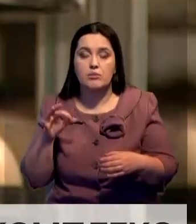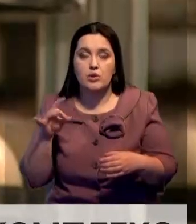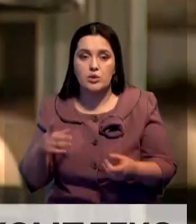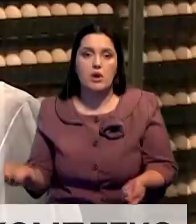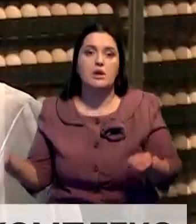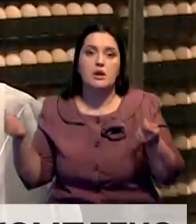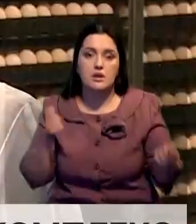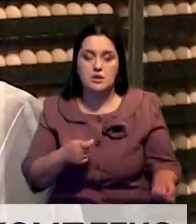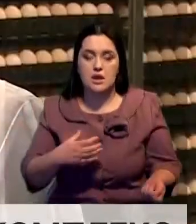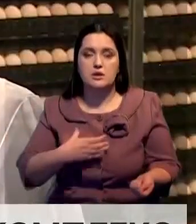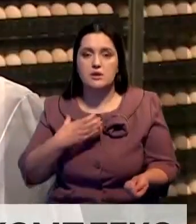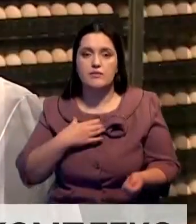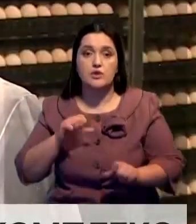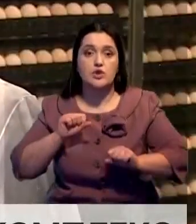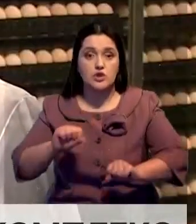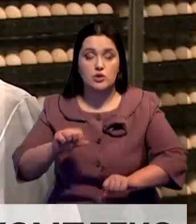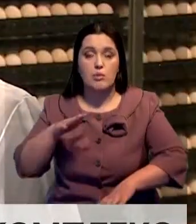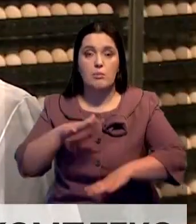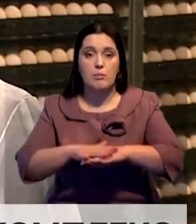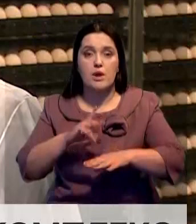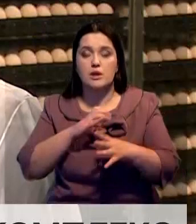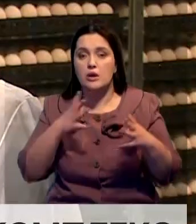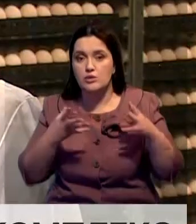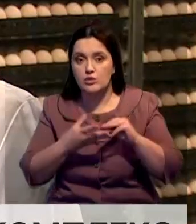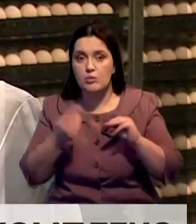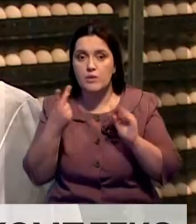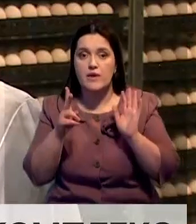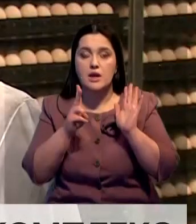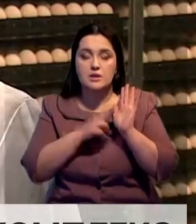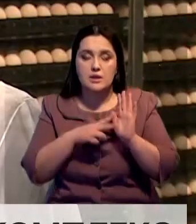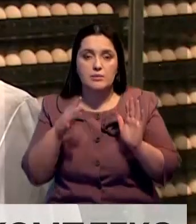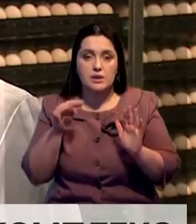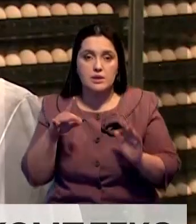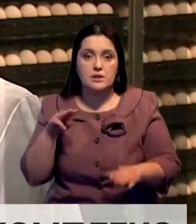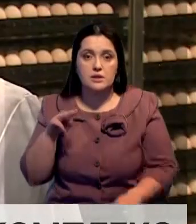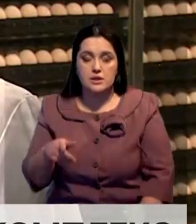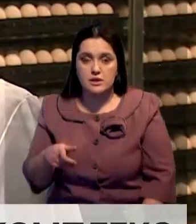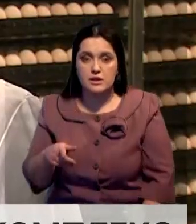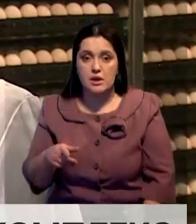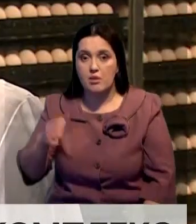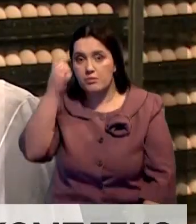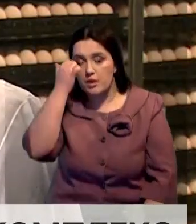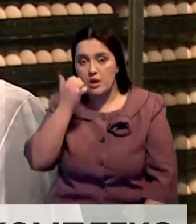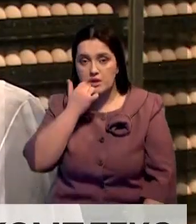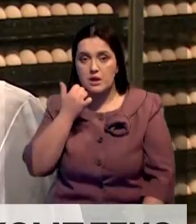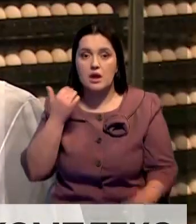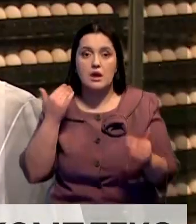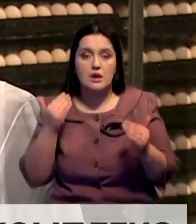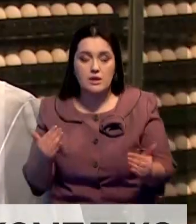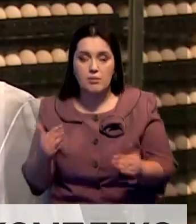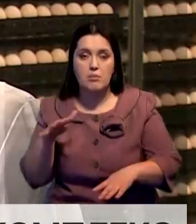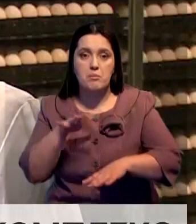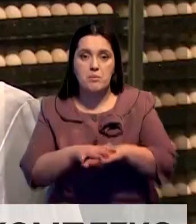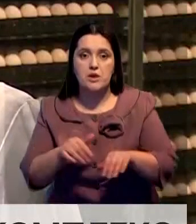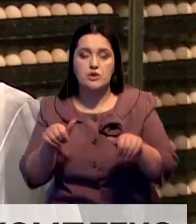страховую защиту банку на сумму 27 с лишним миллиардов тенге. Благодаря этому банк